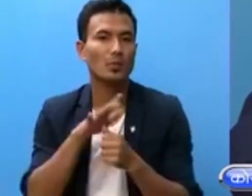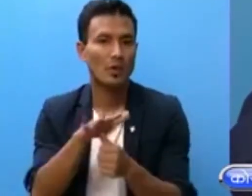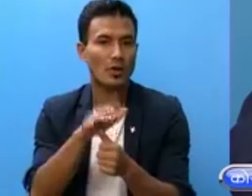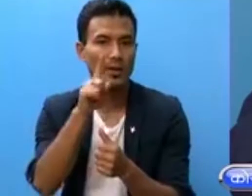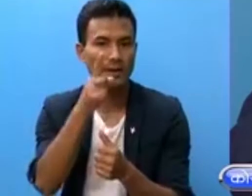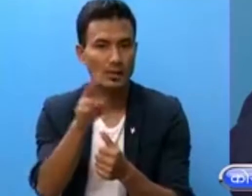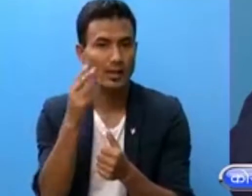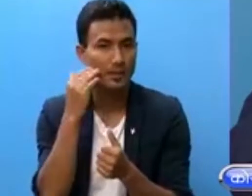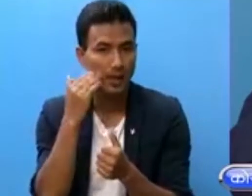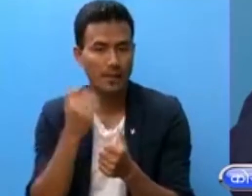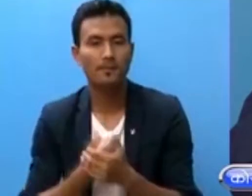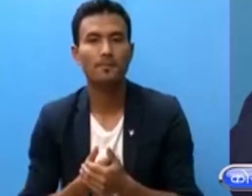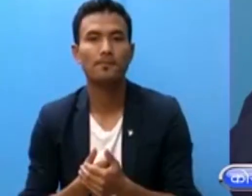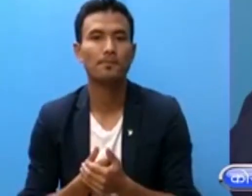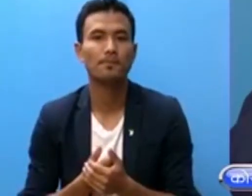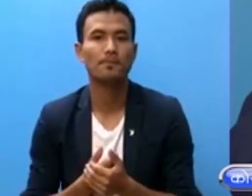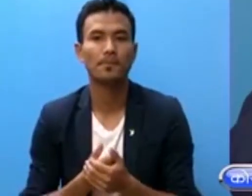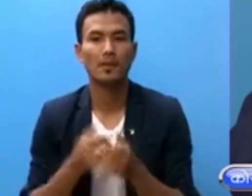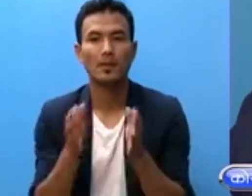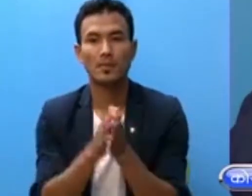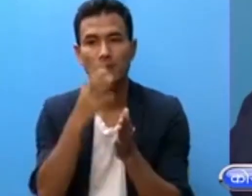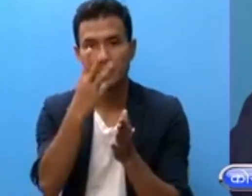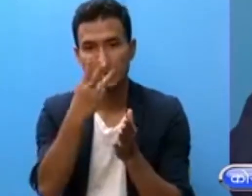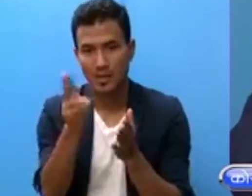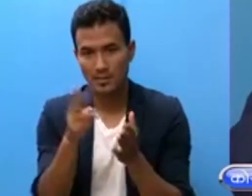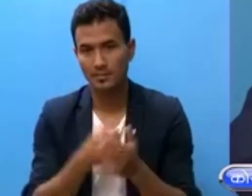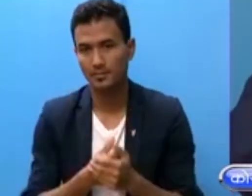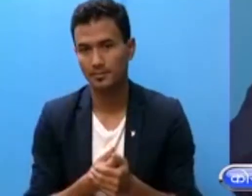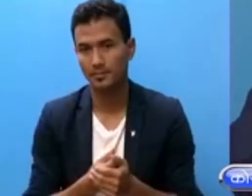मोरङको 1 महिला गरी 3,